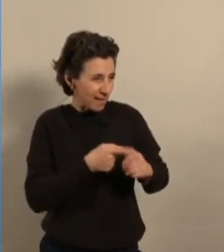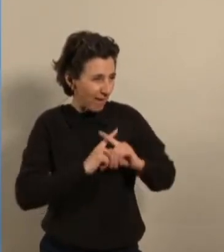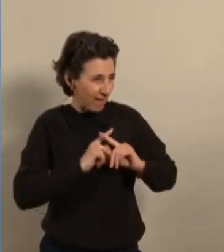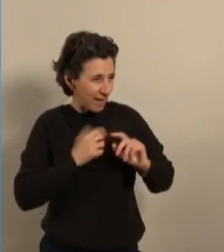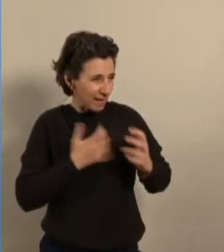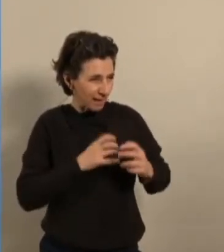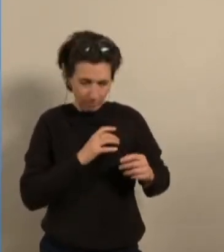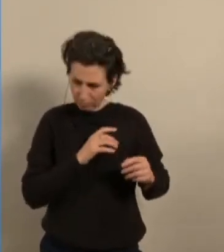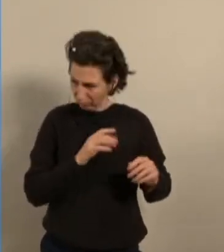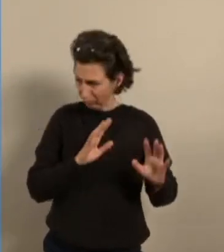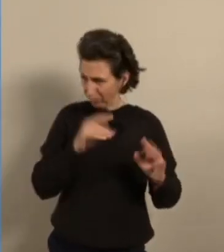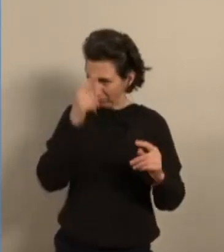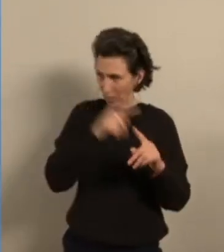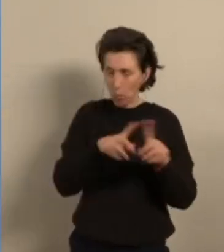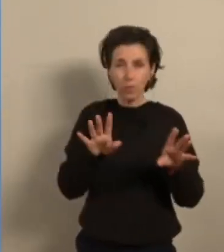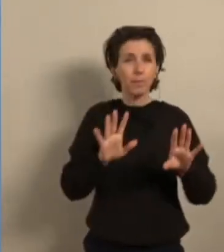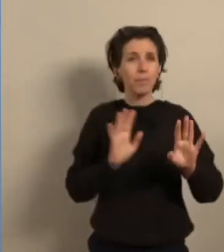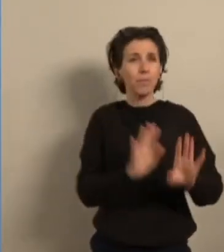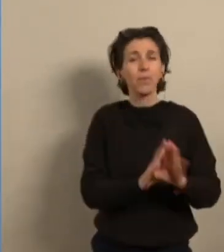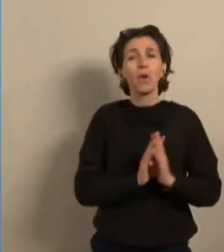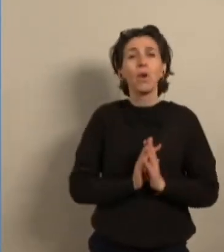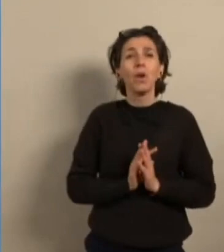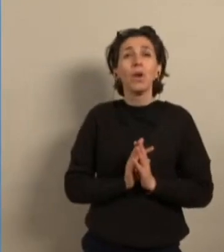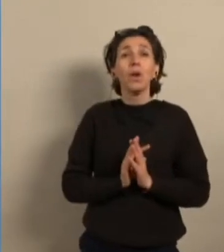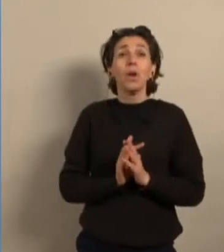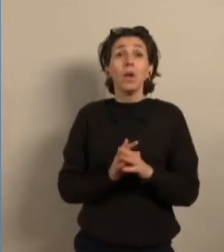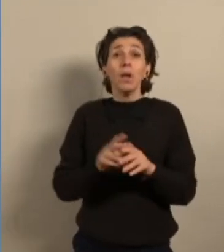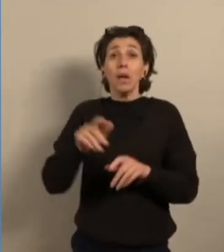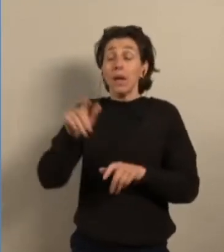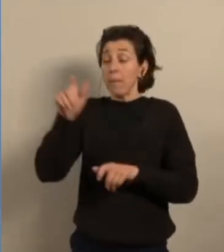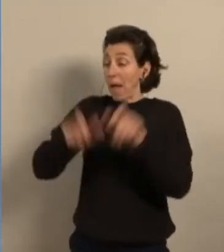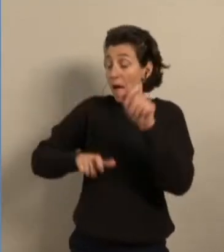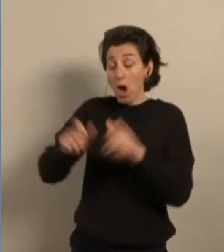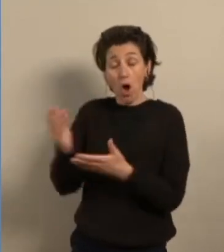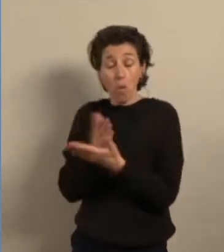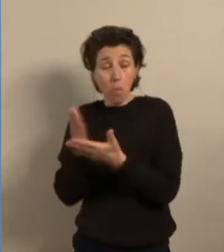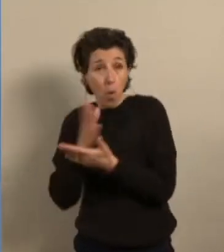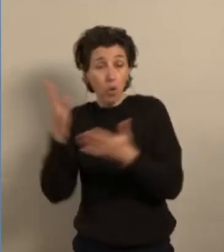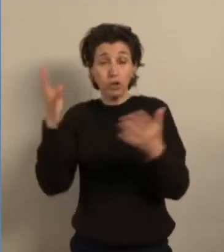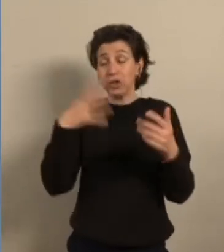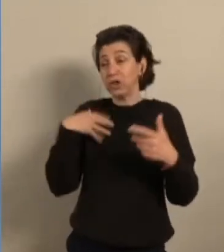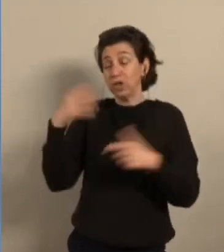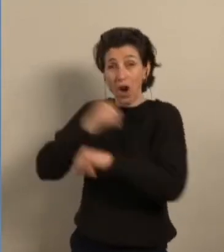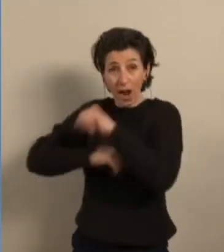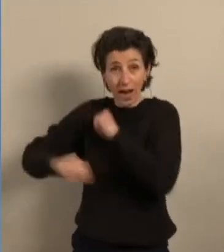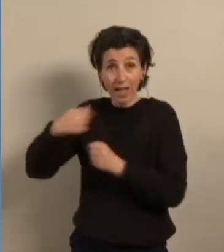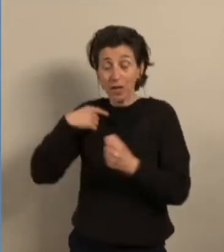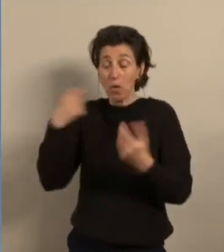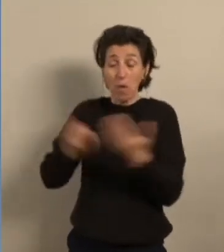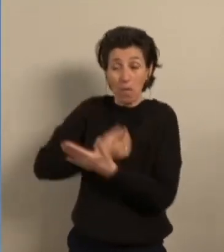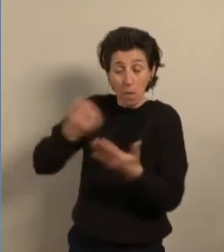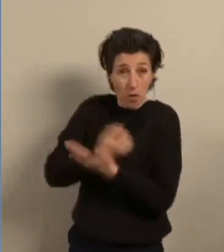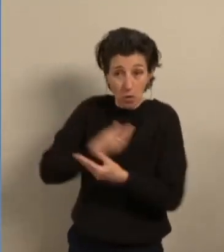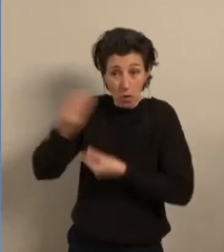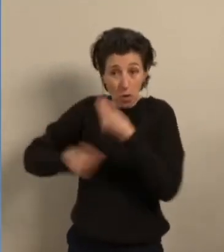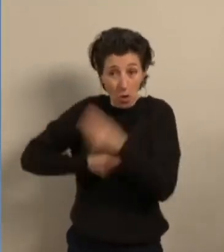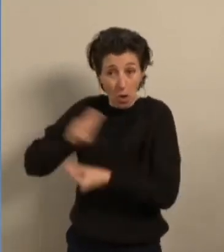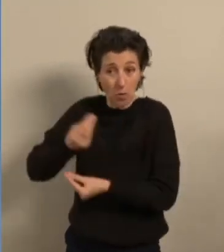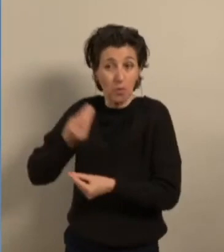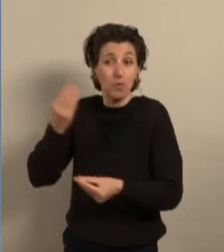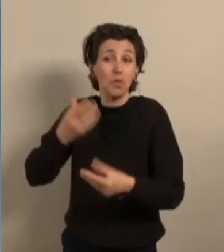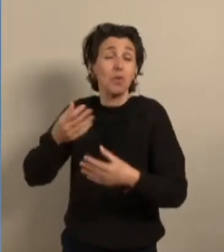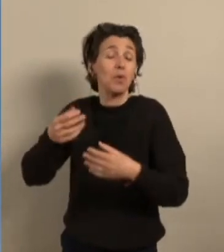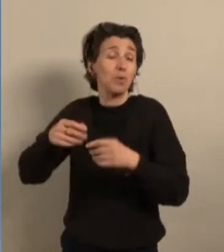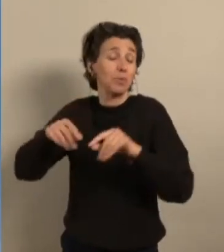Alors, considérant l'ignorance dans laquelle sont tenus les porteurs de projets des budgets participatifs sur l'état de la ville, les